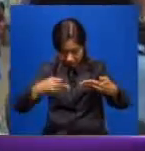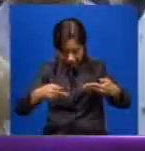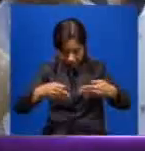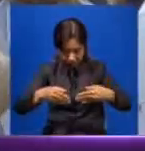สงกรานต์ค่ะ